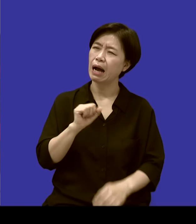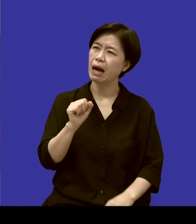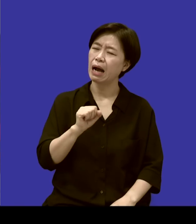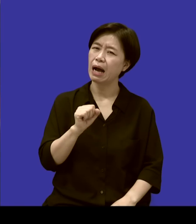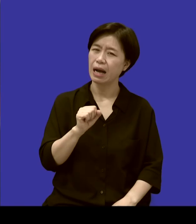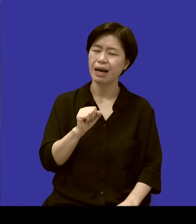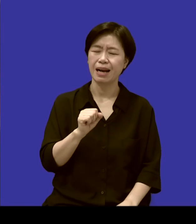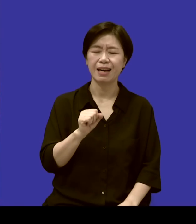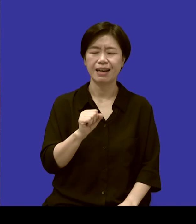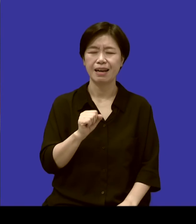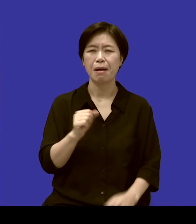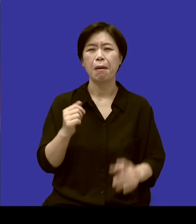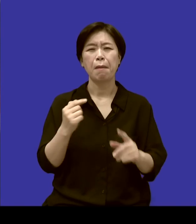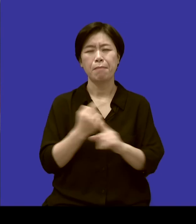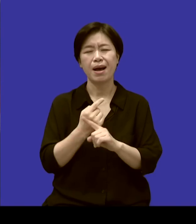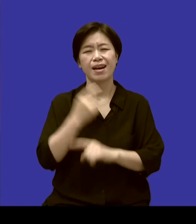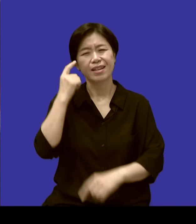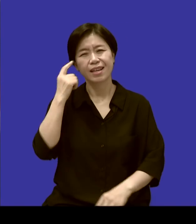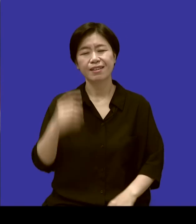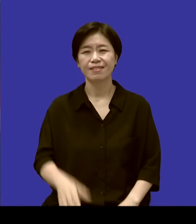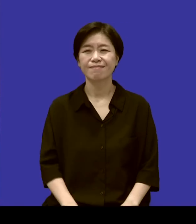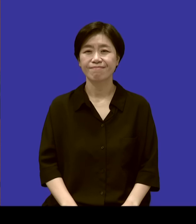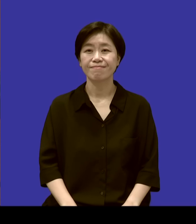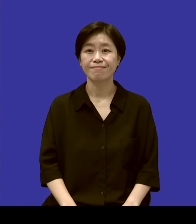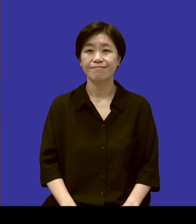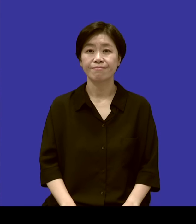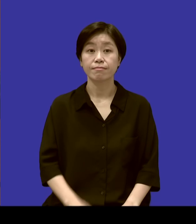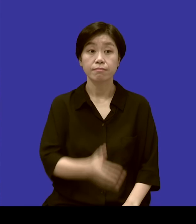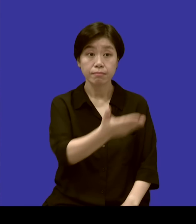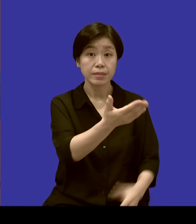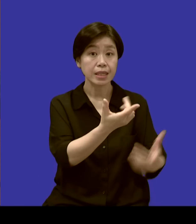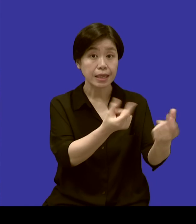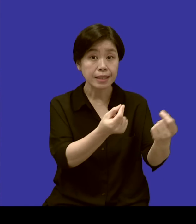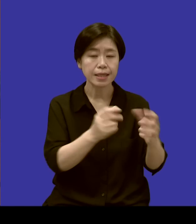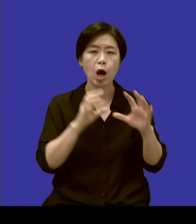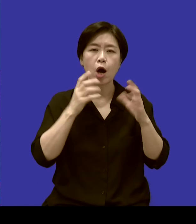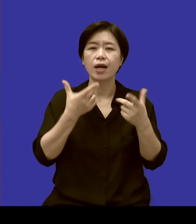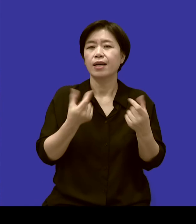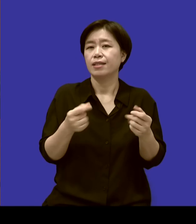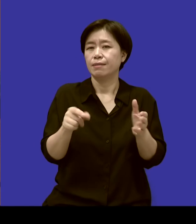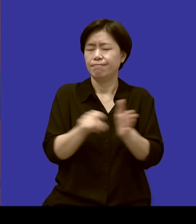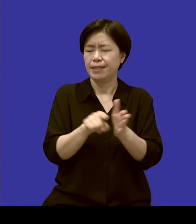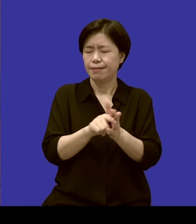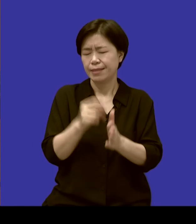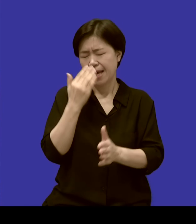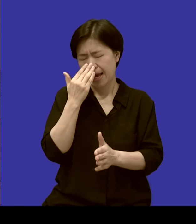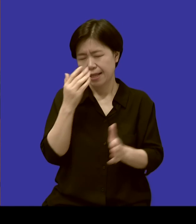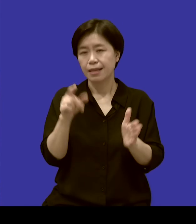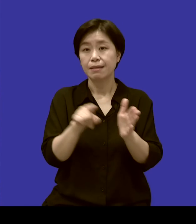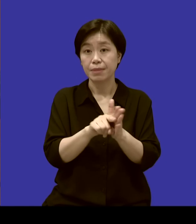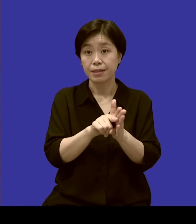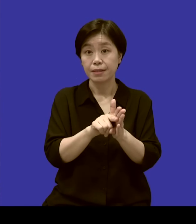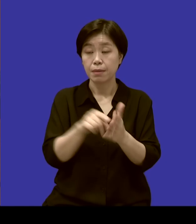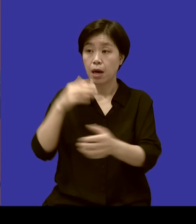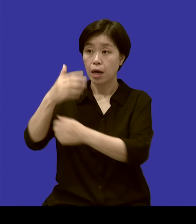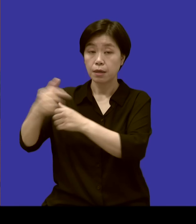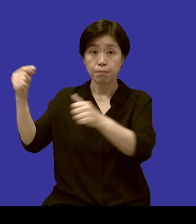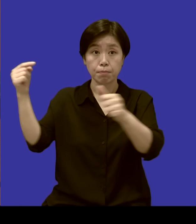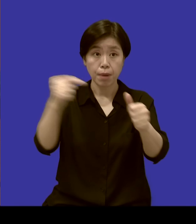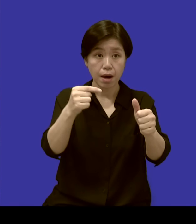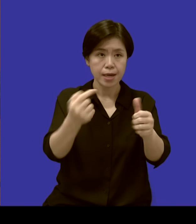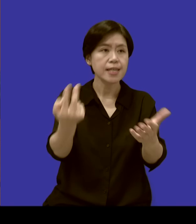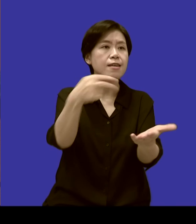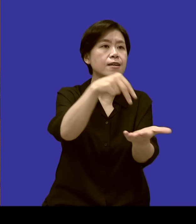그러셨어요. 굉장히 많이 도전이 됐어요. 아우 감사해요. 예, 그래서 저도 권사님처럼 정말 어린아이와 같은 순수한 믿음이 무엇인지 일어나라 할 때